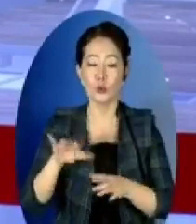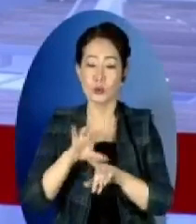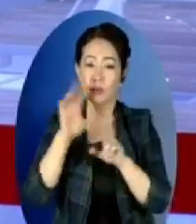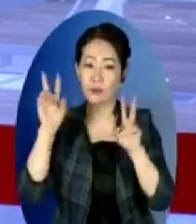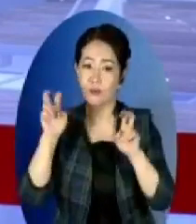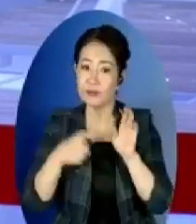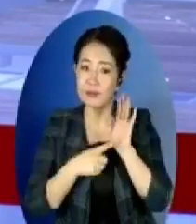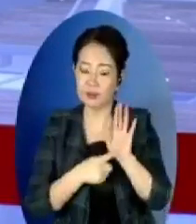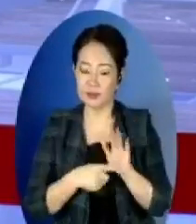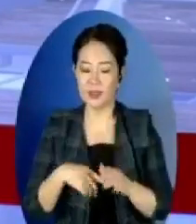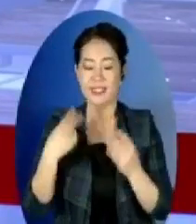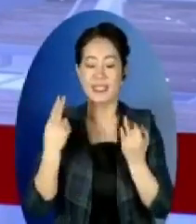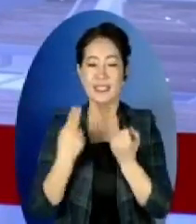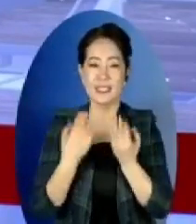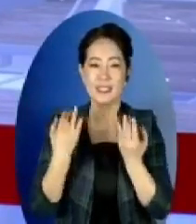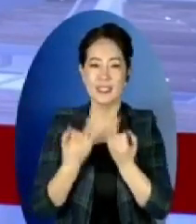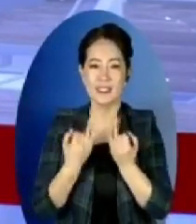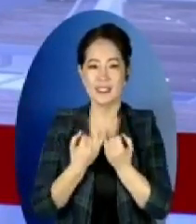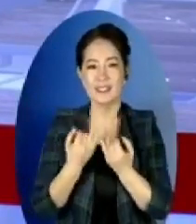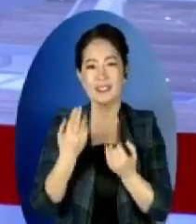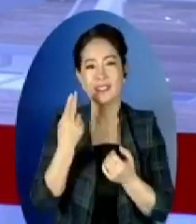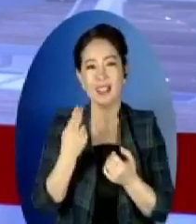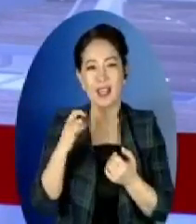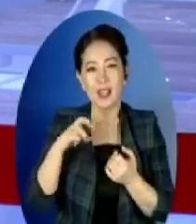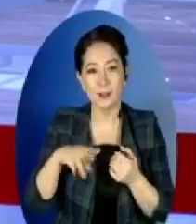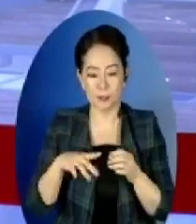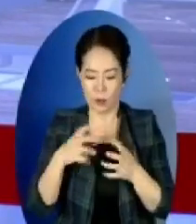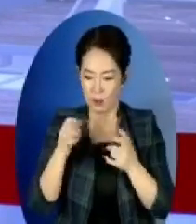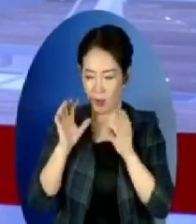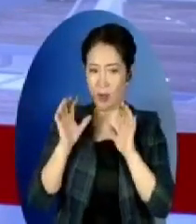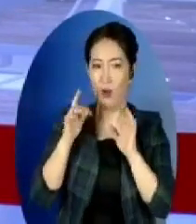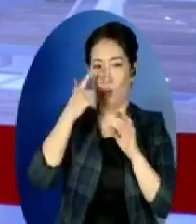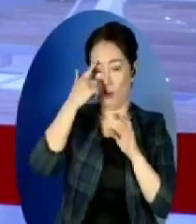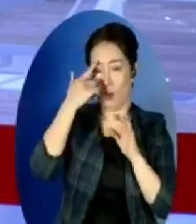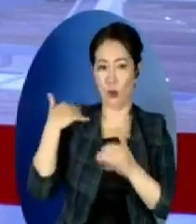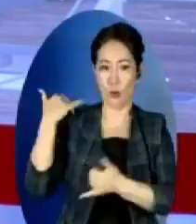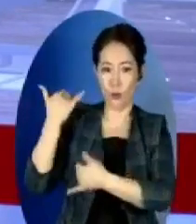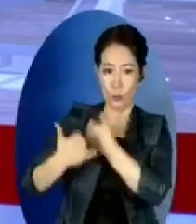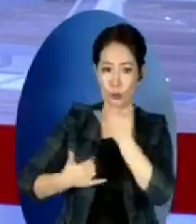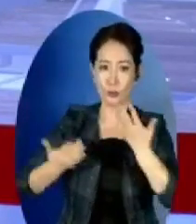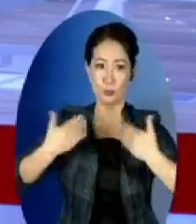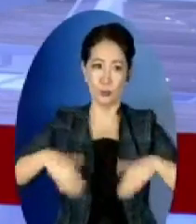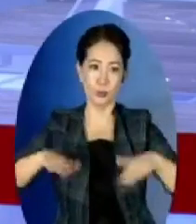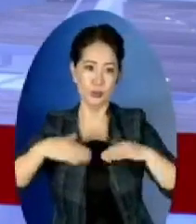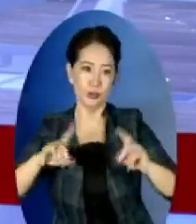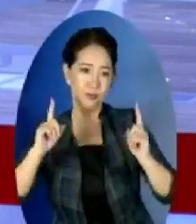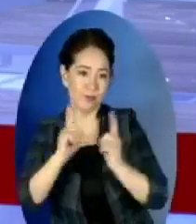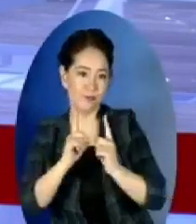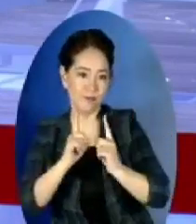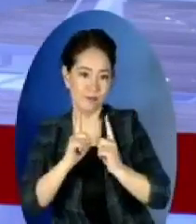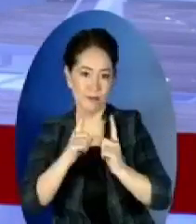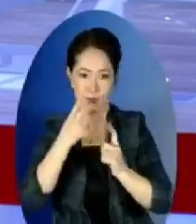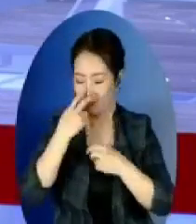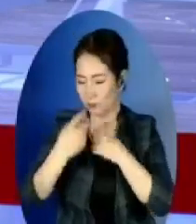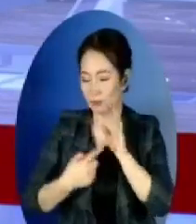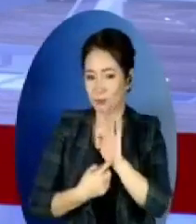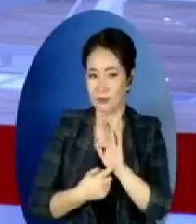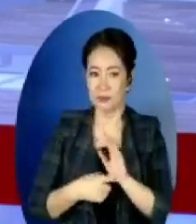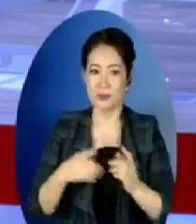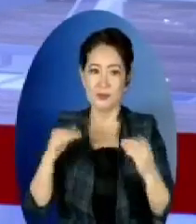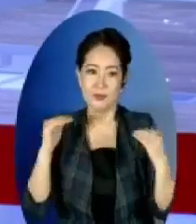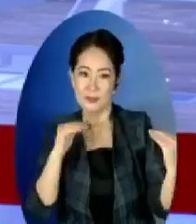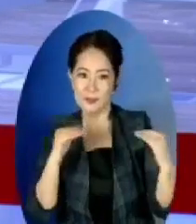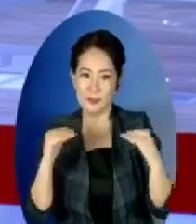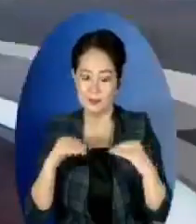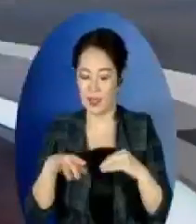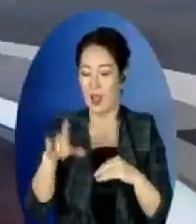удаад үзэгч та бүхэндээ цахим орны ертөнцид олон нийтийн анхаарлыг татаад байгаа Монголын уламжлалт бүжгийн тулааны тухай онцолж байна. Студид нэвтрүүлэгч анх